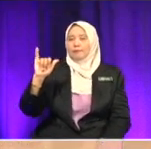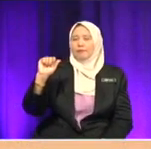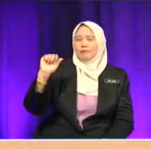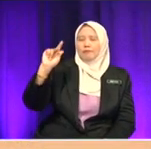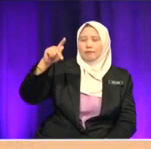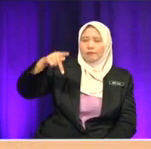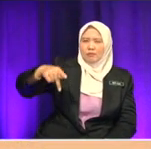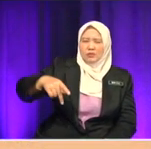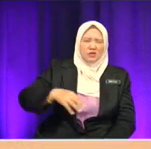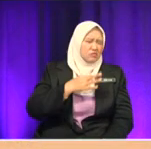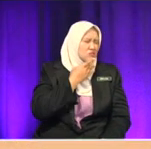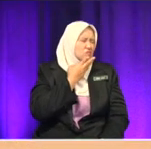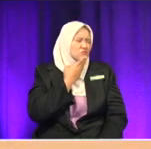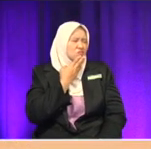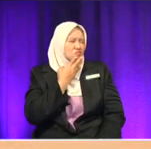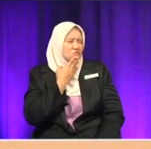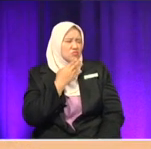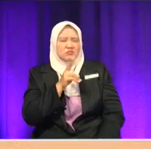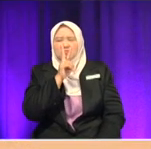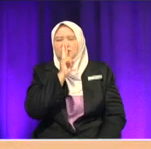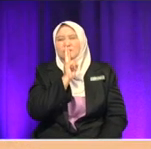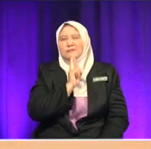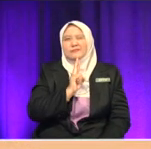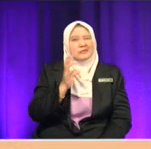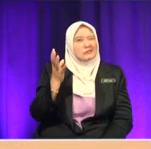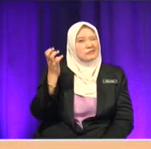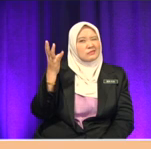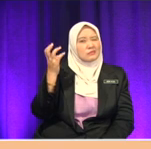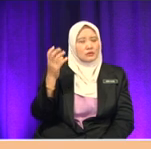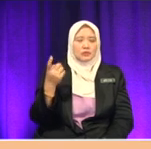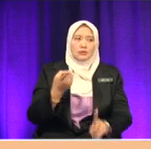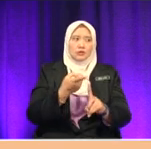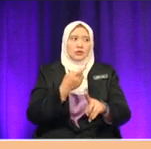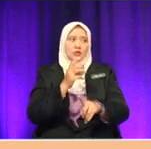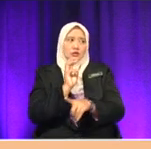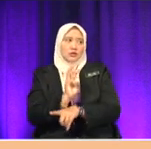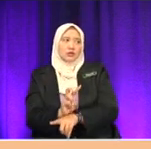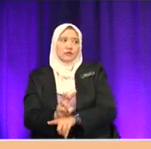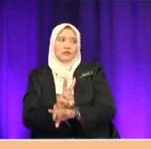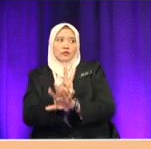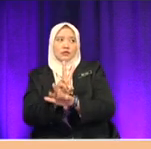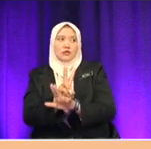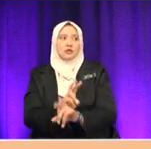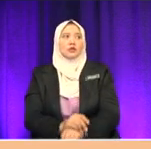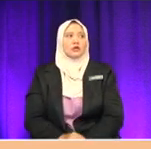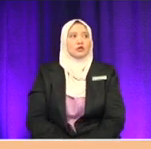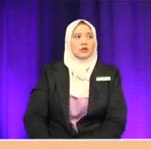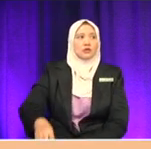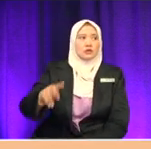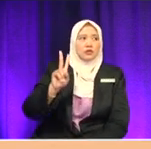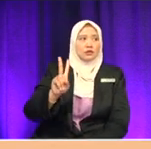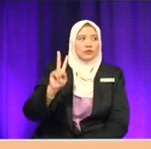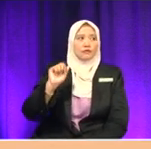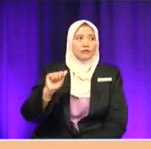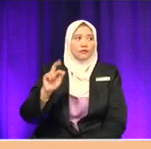sedikit biji-biji macam kemerahan-merahan gatal-gatal, ia disebabkan oleh virus iaitu Varicella zoster. Jadi,